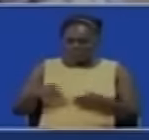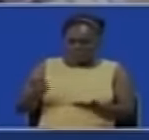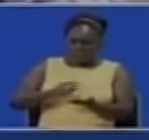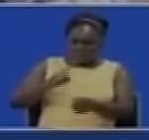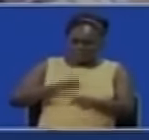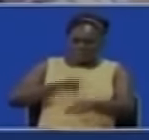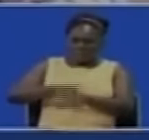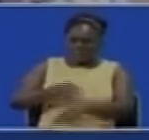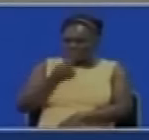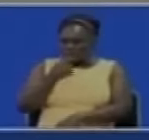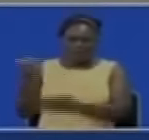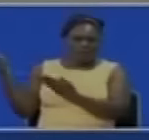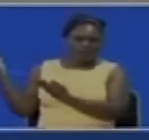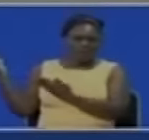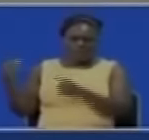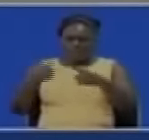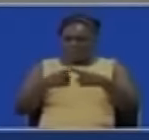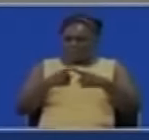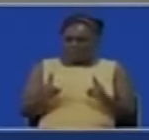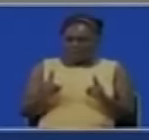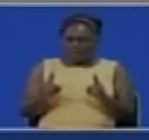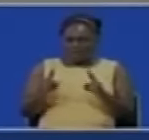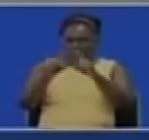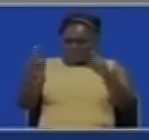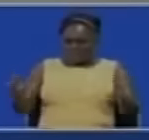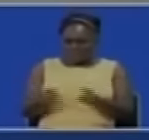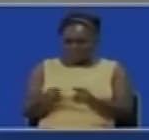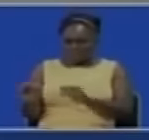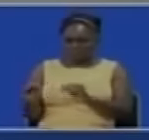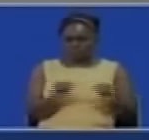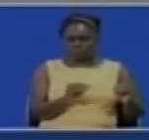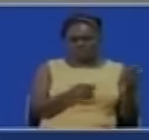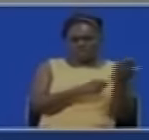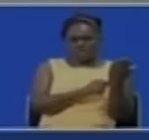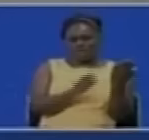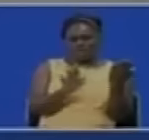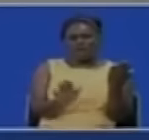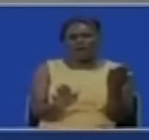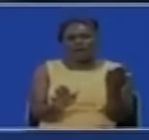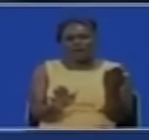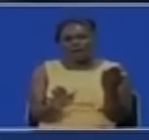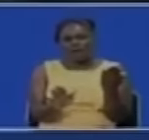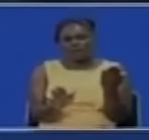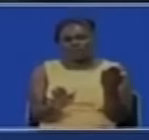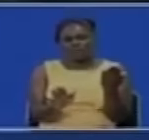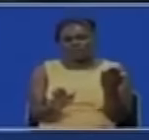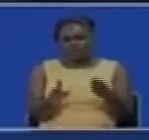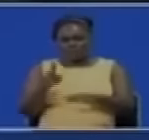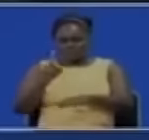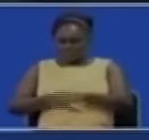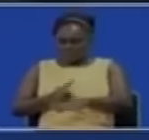kupata matibabu hapa. Hata hivyo kuna cheti cha uhamisho linaloonesha jina lake Susan Karemi. At the